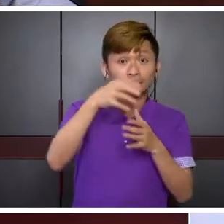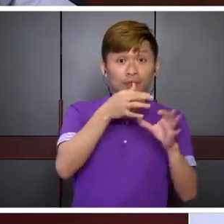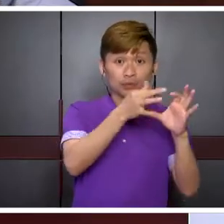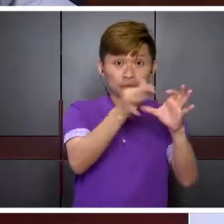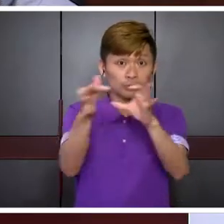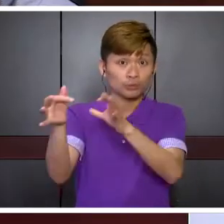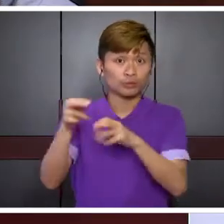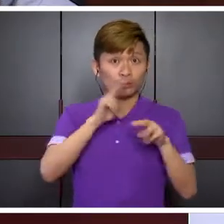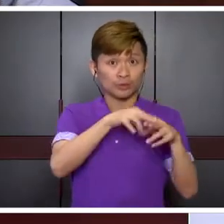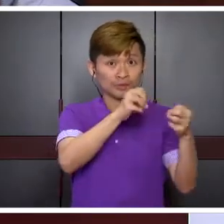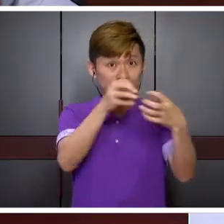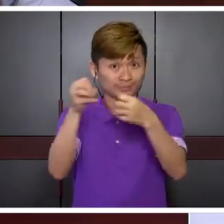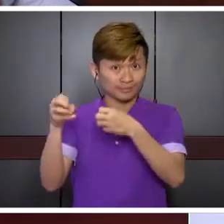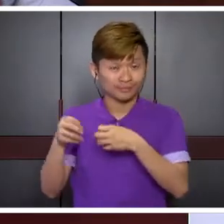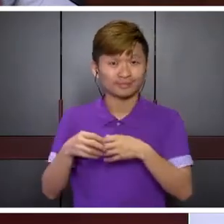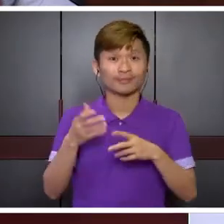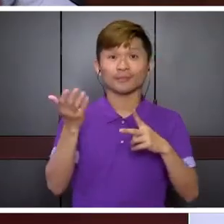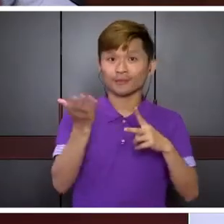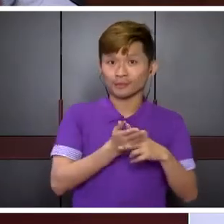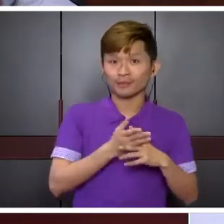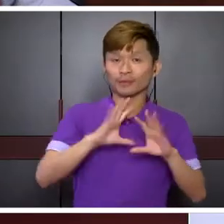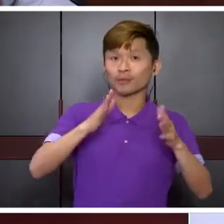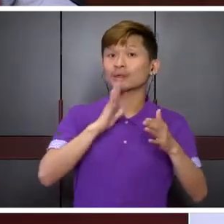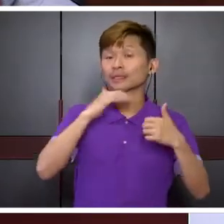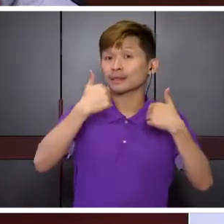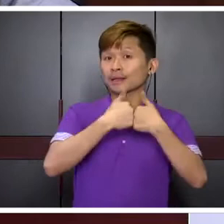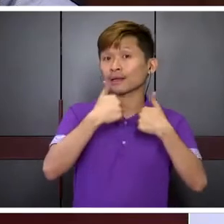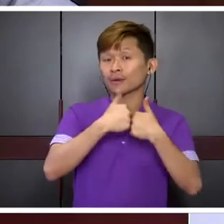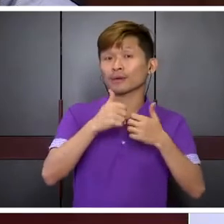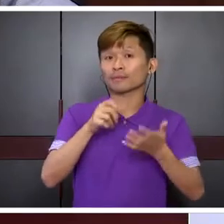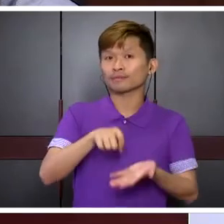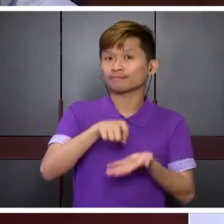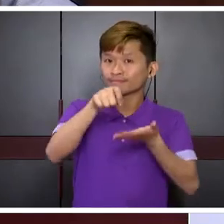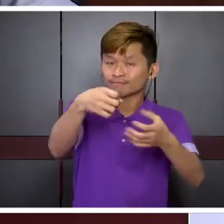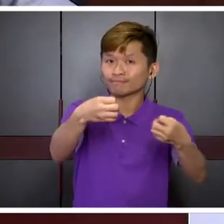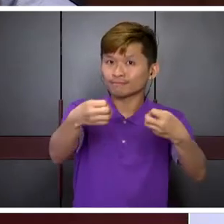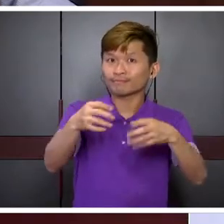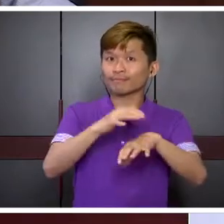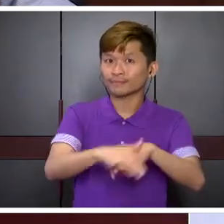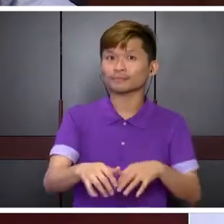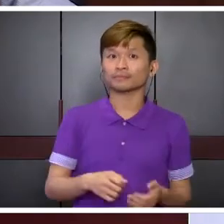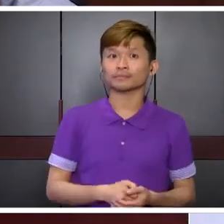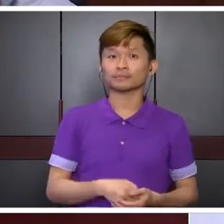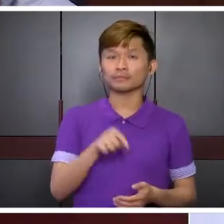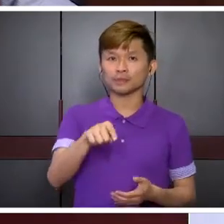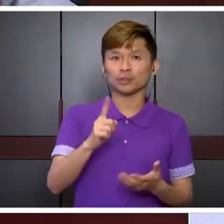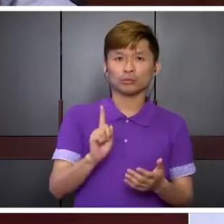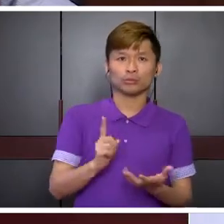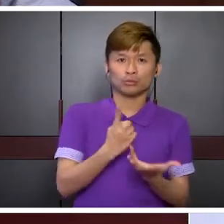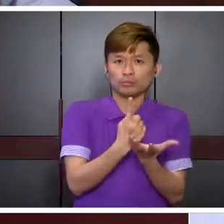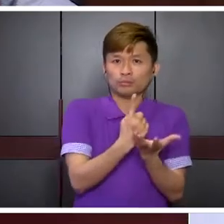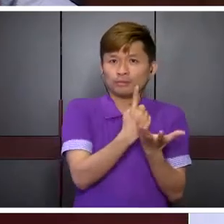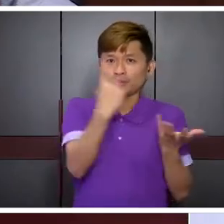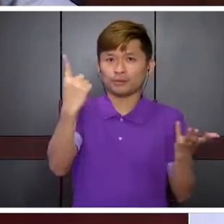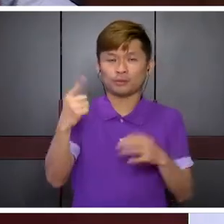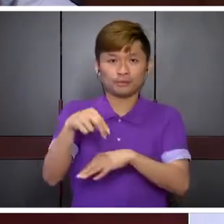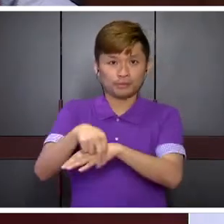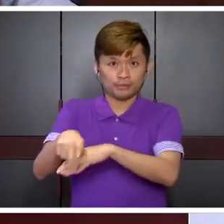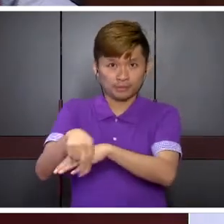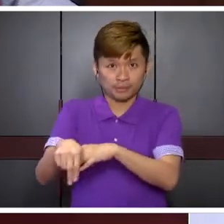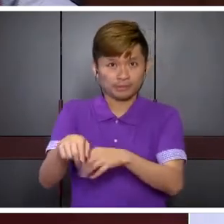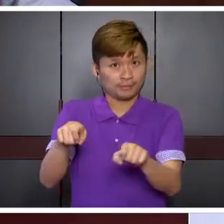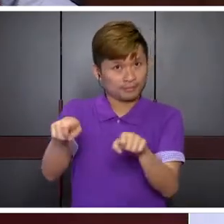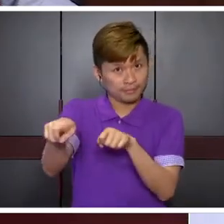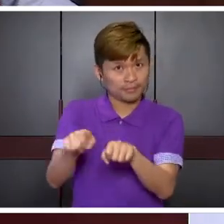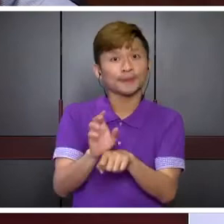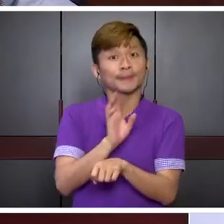跟或者在国事会议的时候来提出讨论。那因为它是一个独立设计的一个方案，所